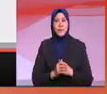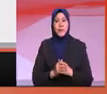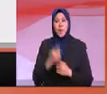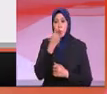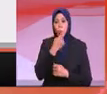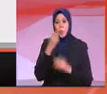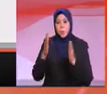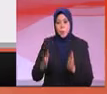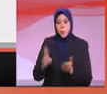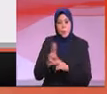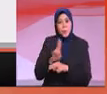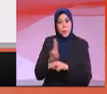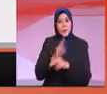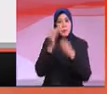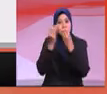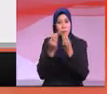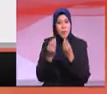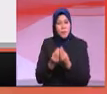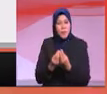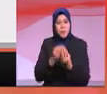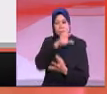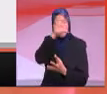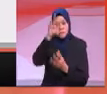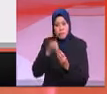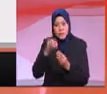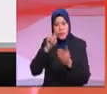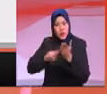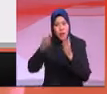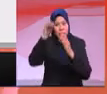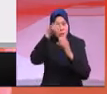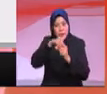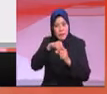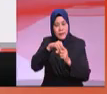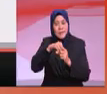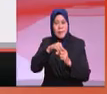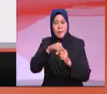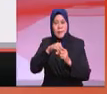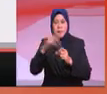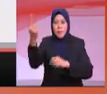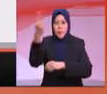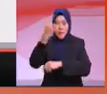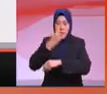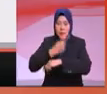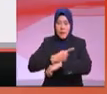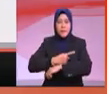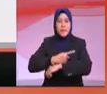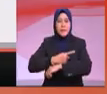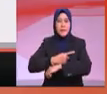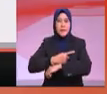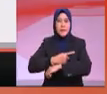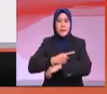yang menggunakan iaitu jumlah kumulatif check-in yang kita dapati seharian